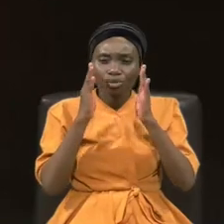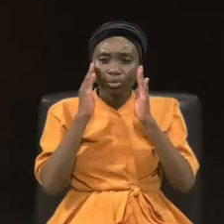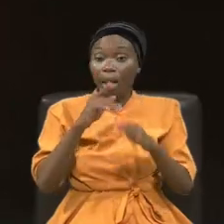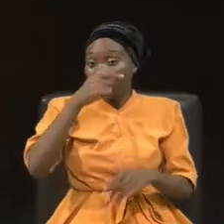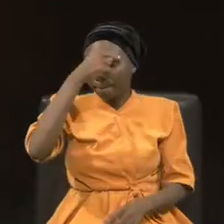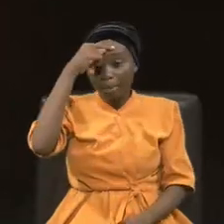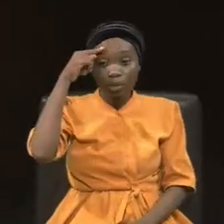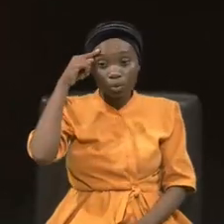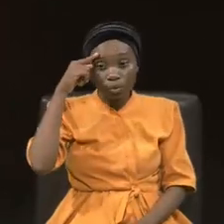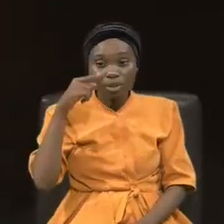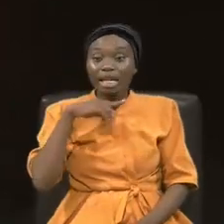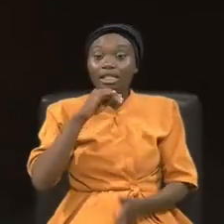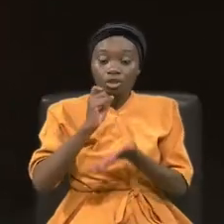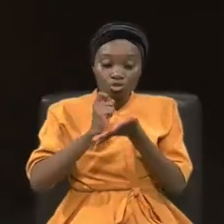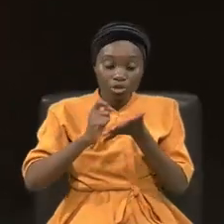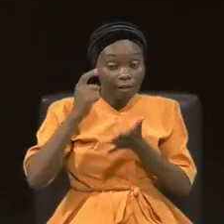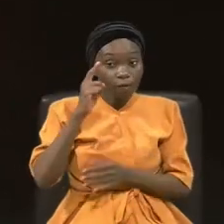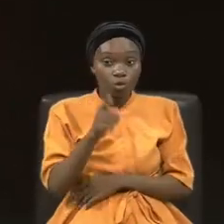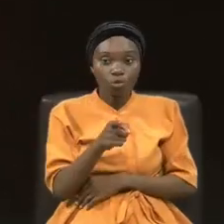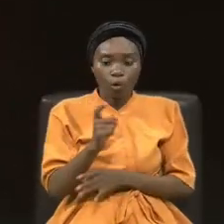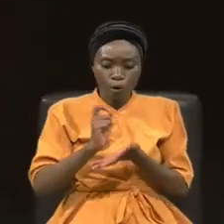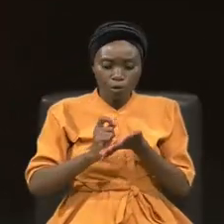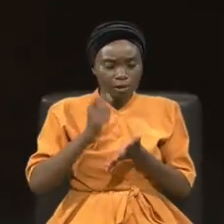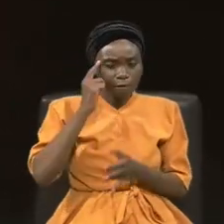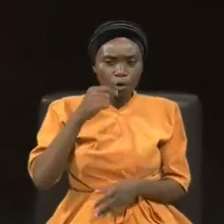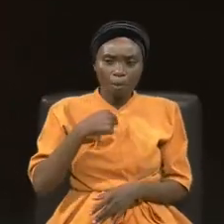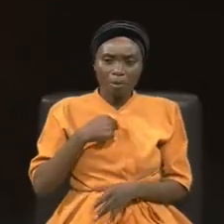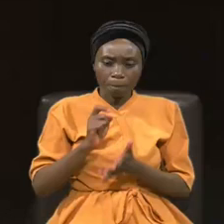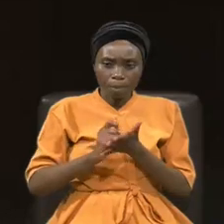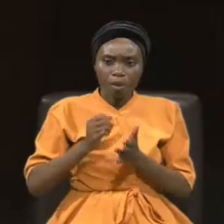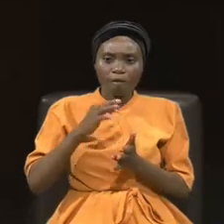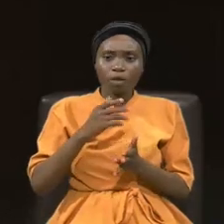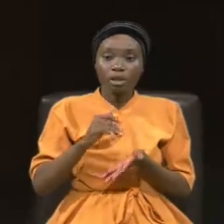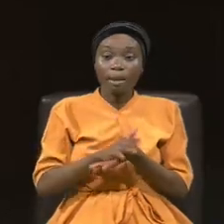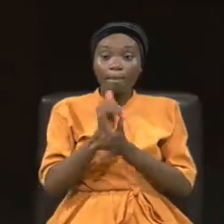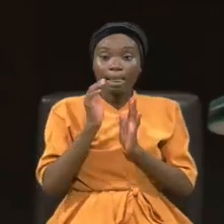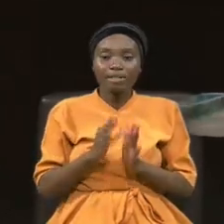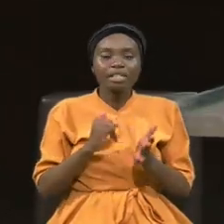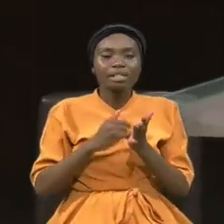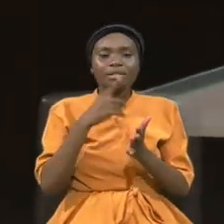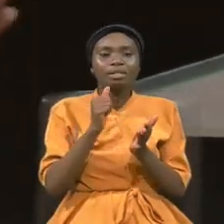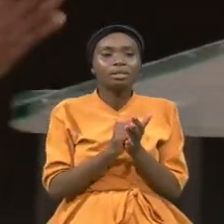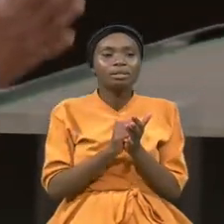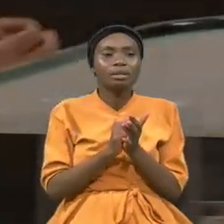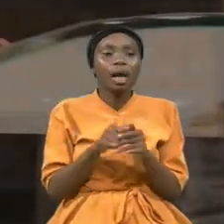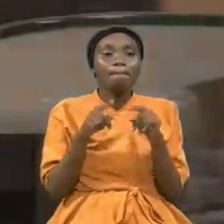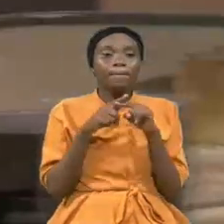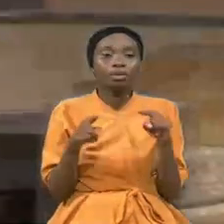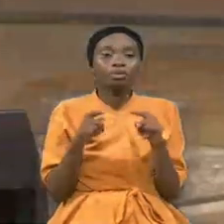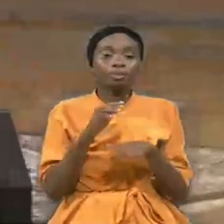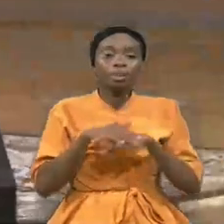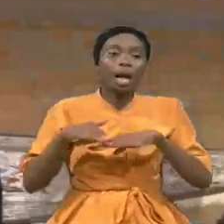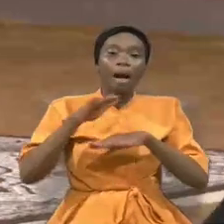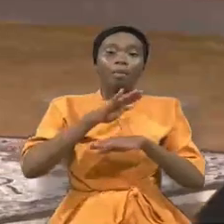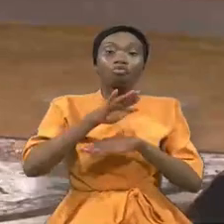une attention étroite parce que c'est écrit pour toi, pour moi, pour les frères. 12.